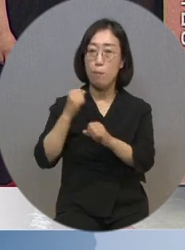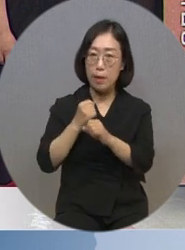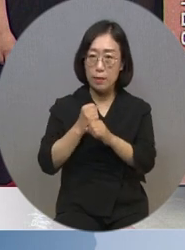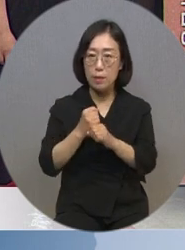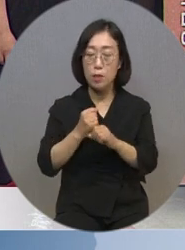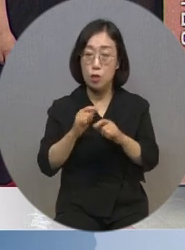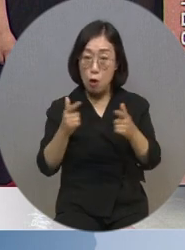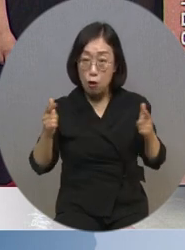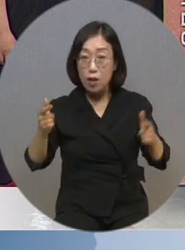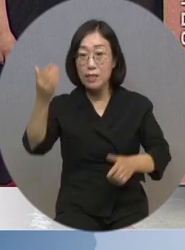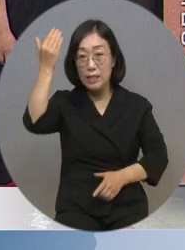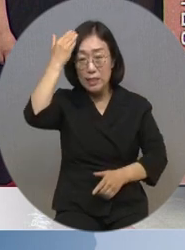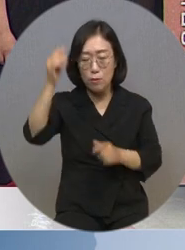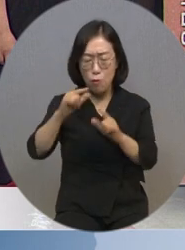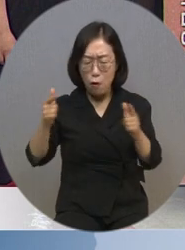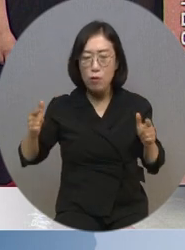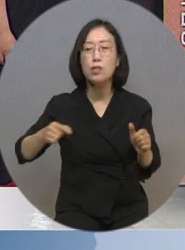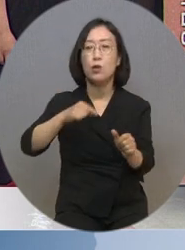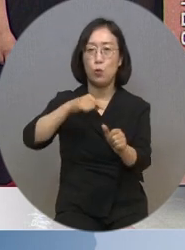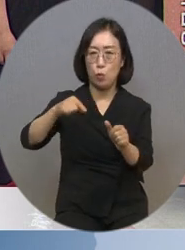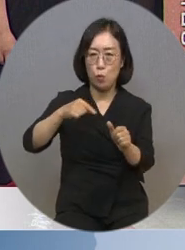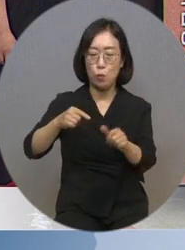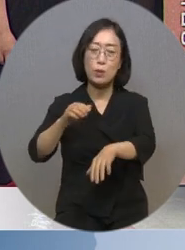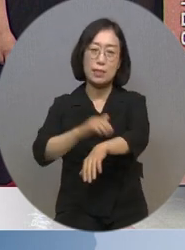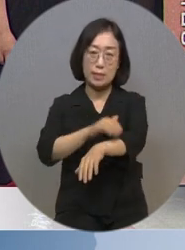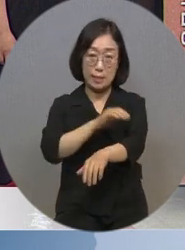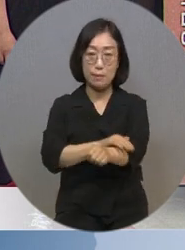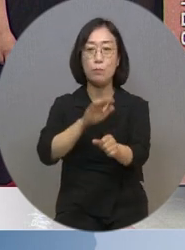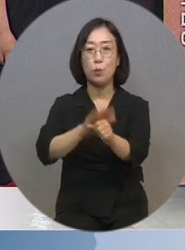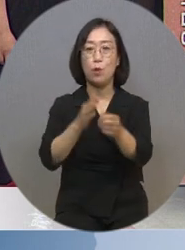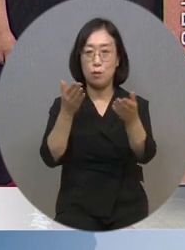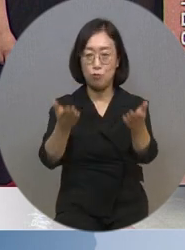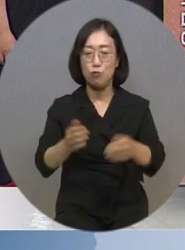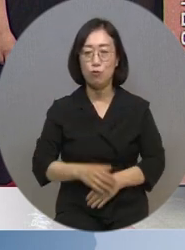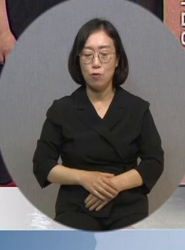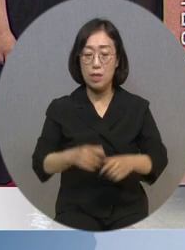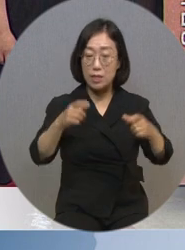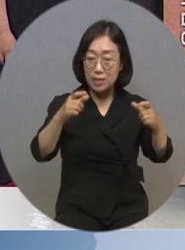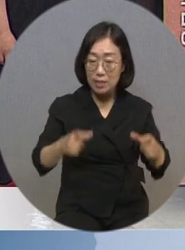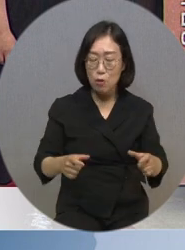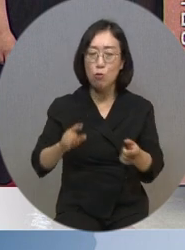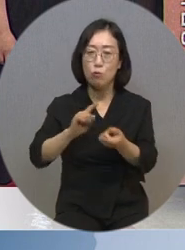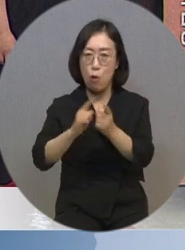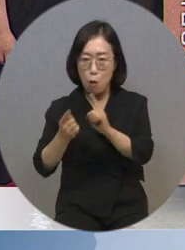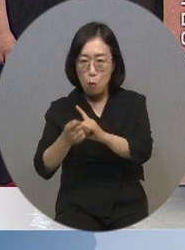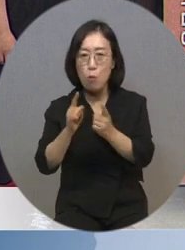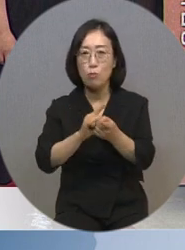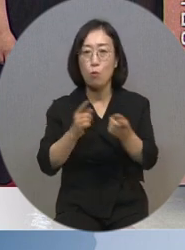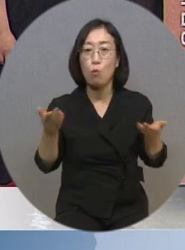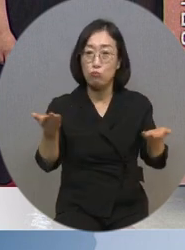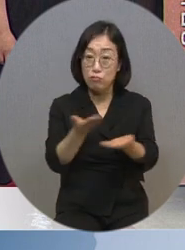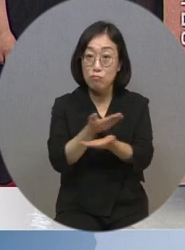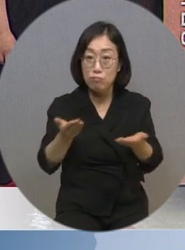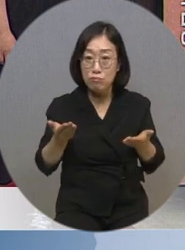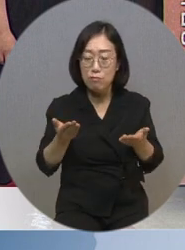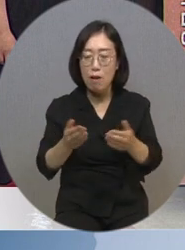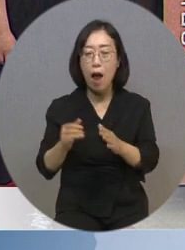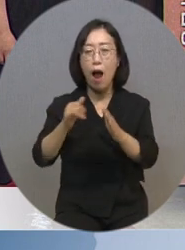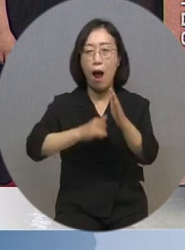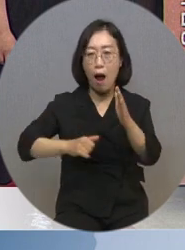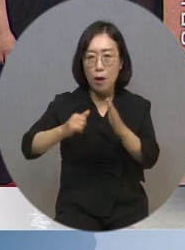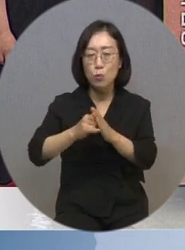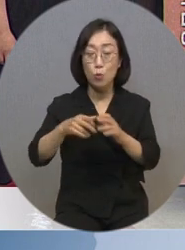등 종합적인 교육과 실습을 지원하는데요. 지역과 상생하며 발달장애인 가족의 꿈을